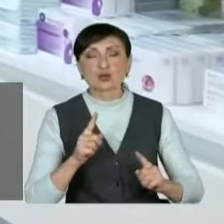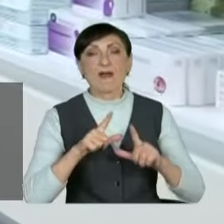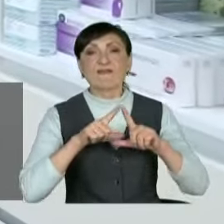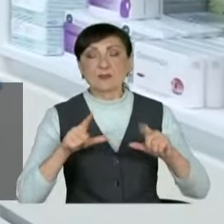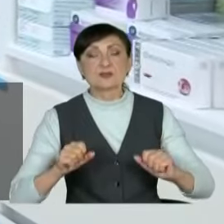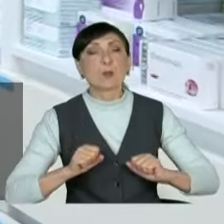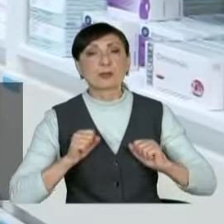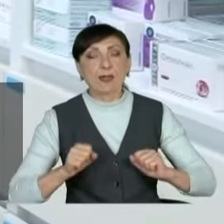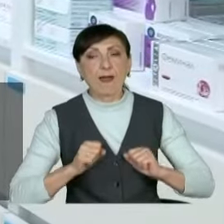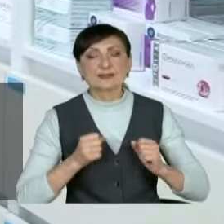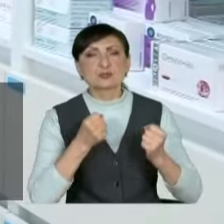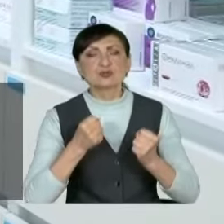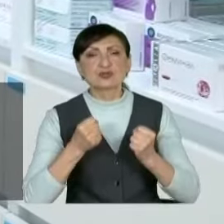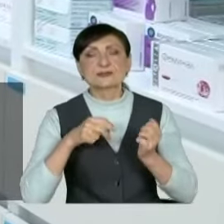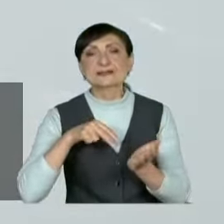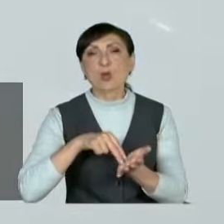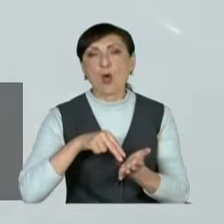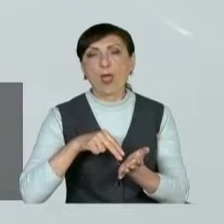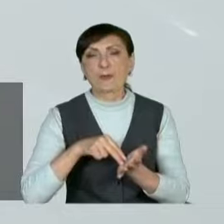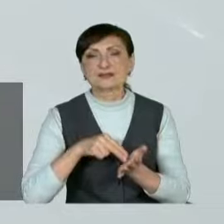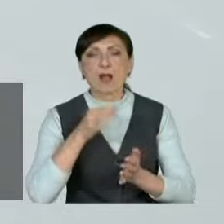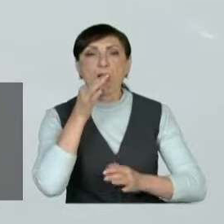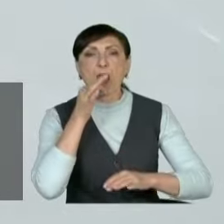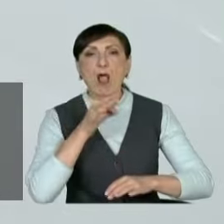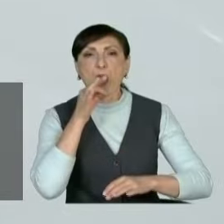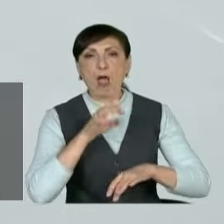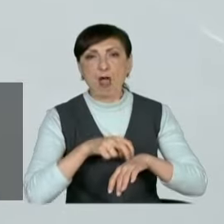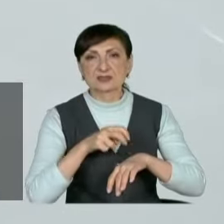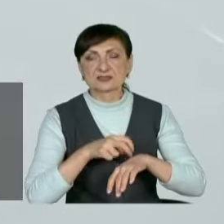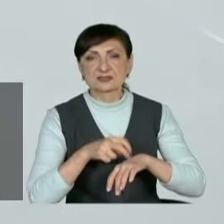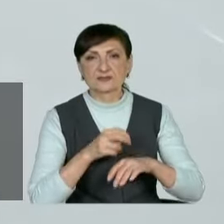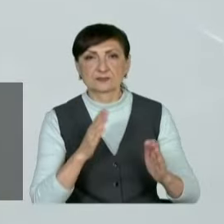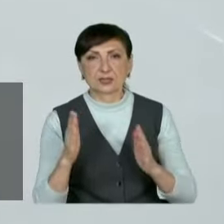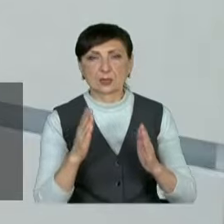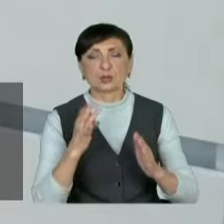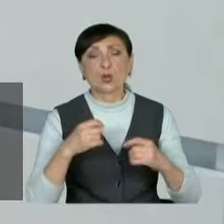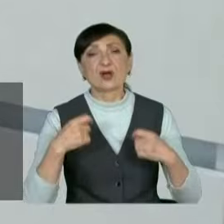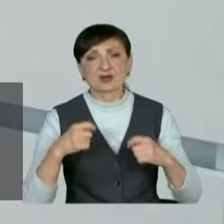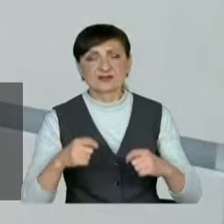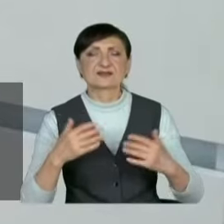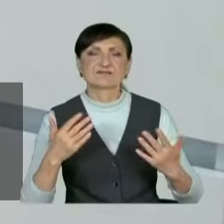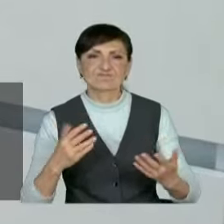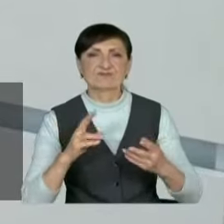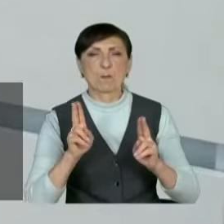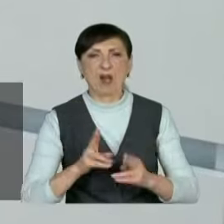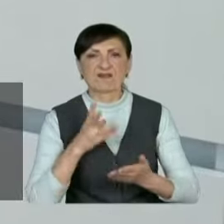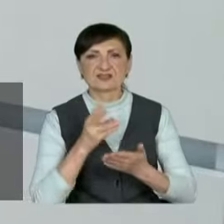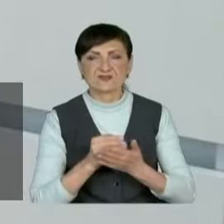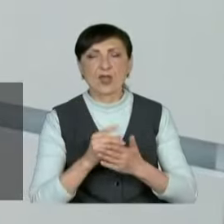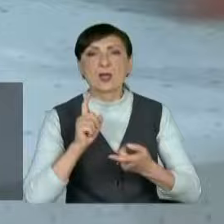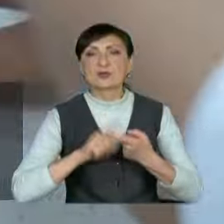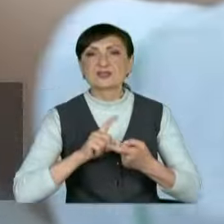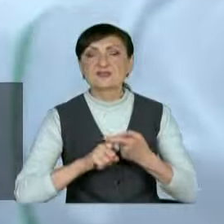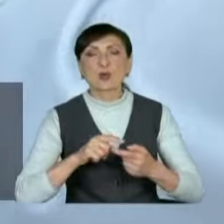ведомство пытается удержать стоимость основных препаратов в утвержденных пределах. Но рынок диктует свои правила. И все будет зависеть